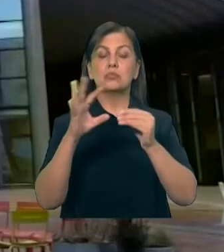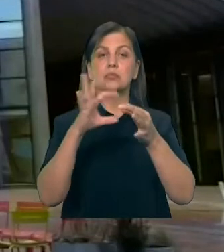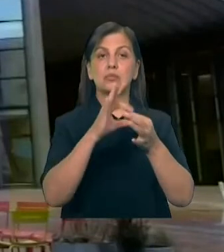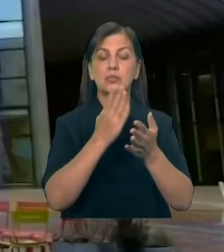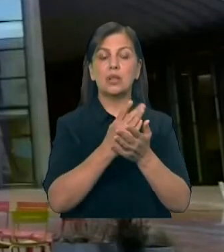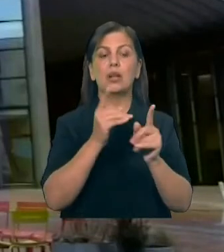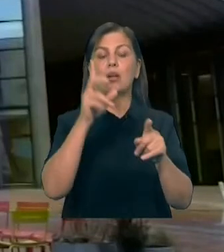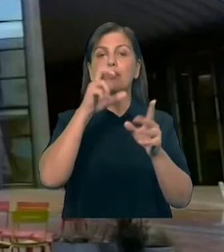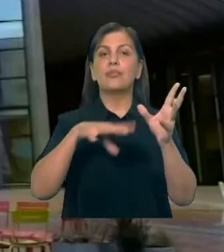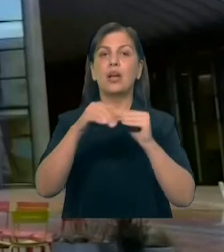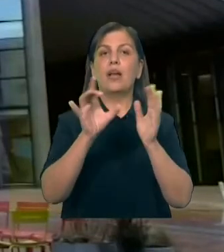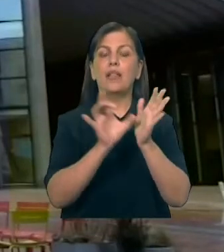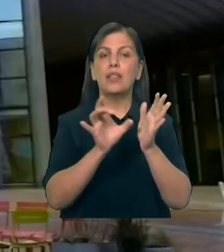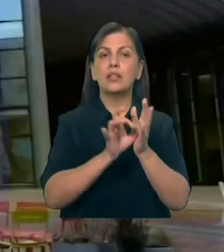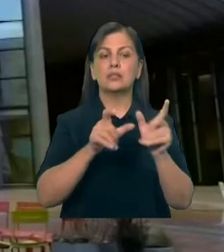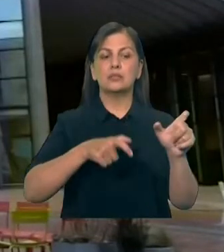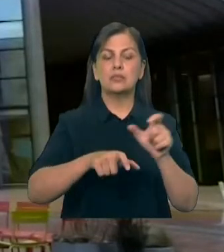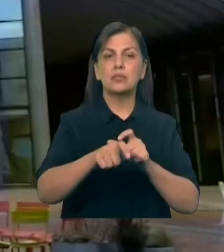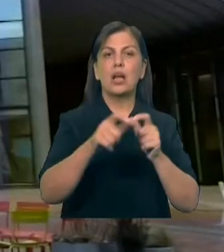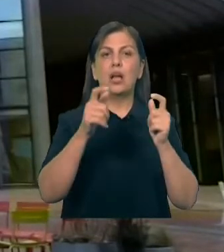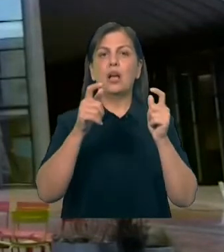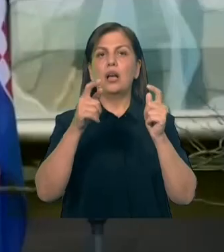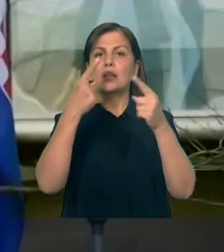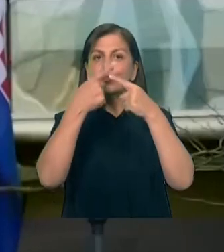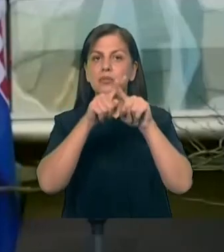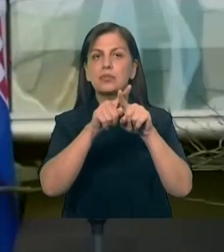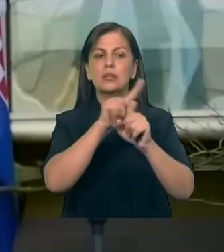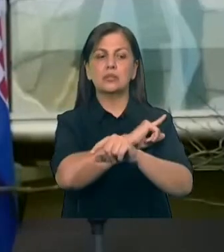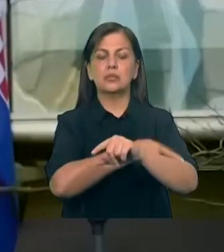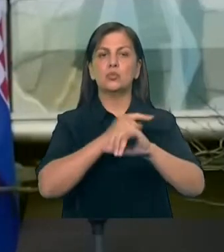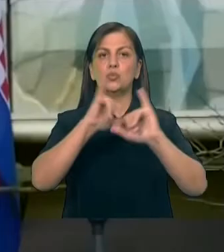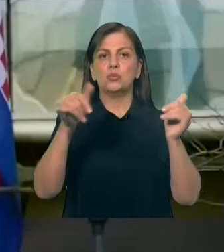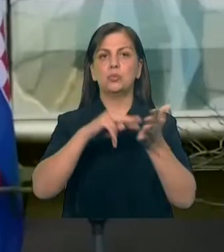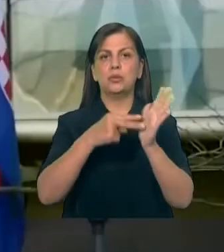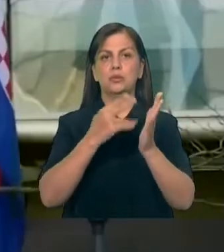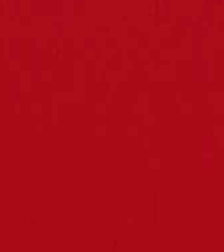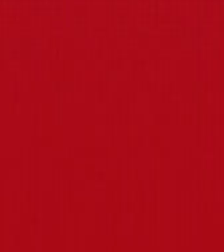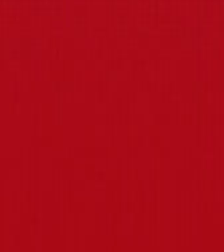enerji, nəqliyyat və rəqəmsal sahədə əlaqələri gücləndirmək məqsədi daşıyır.